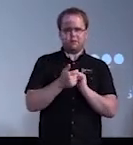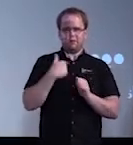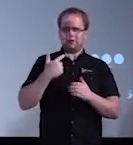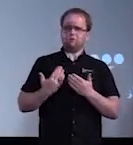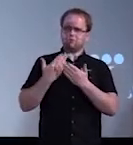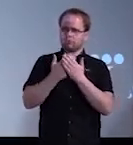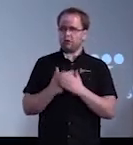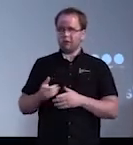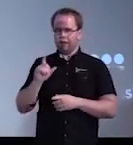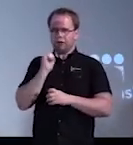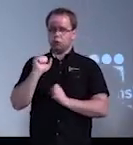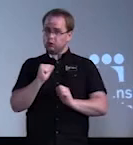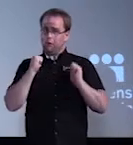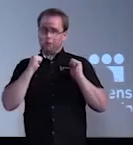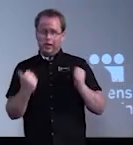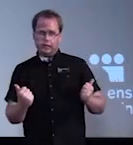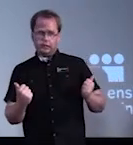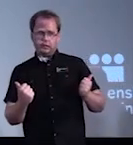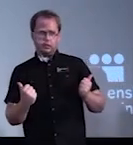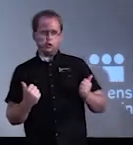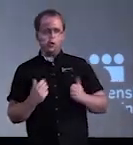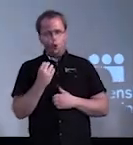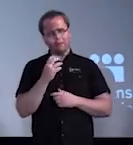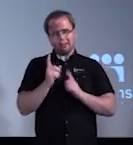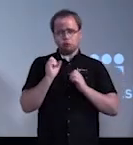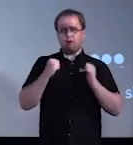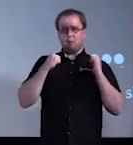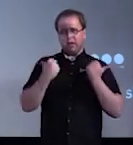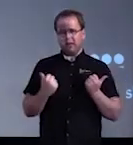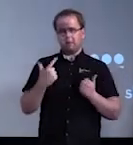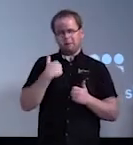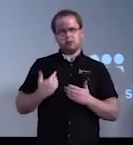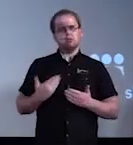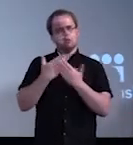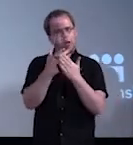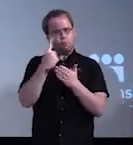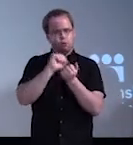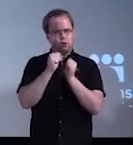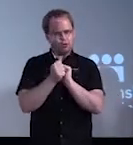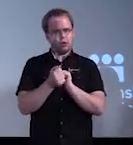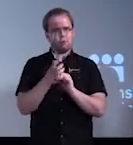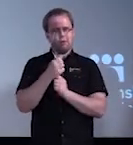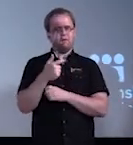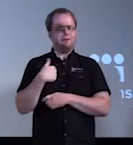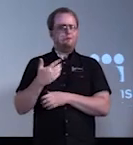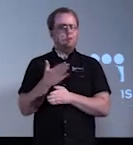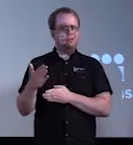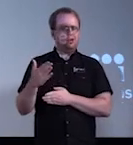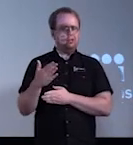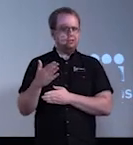måste rusta oss. Ja, ja, precis. Vi måste rusta oss. Men vi lägger fram en politik där vi fortfarande är övertygade om